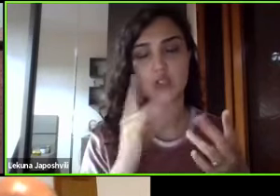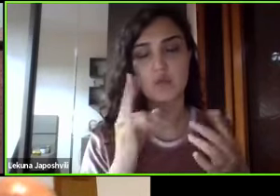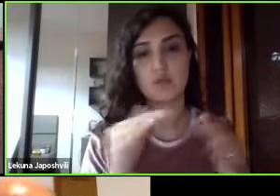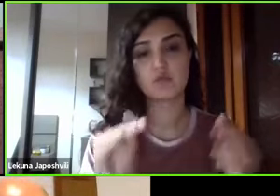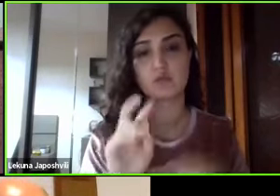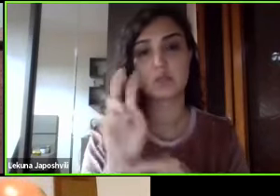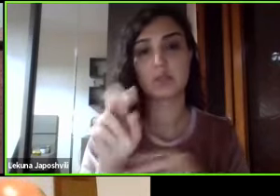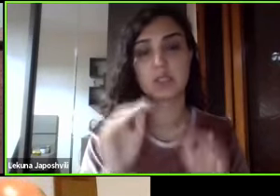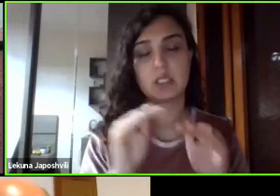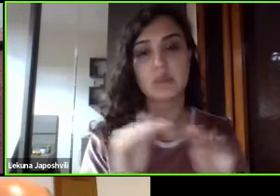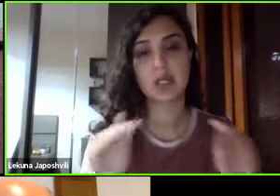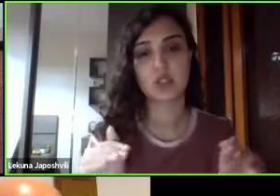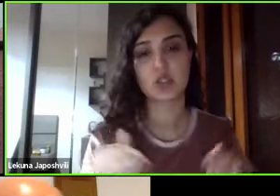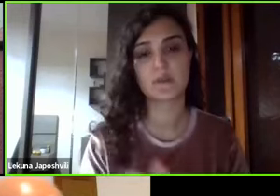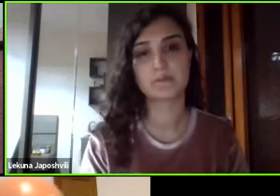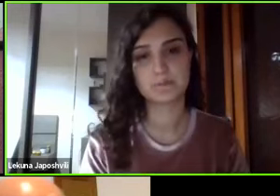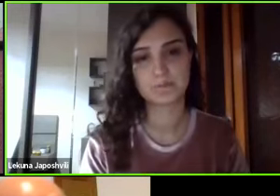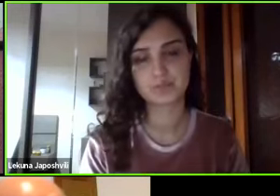ბაღში.